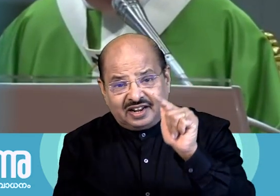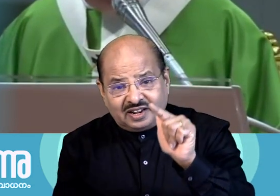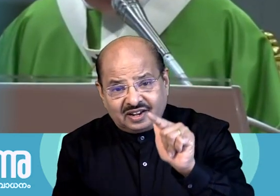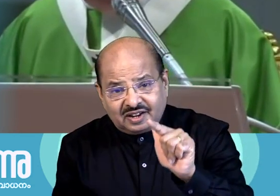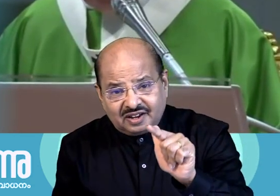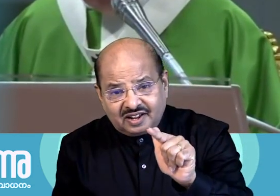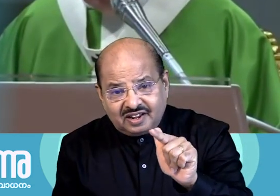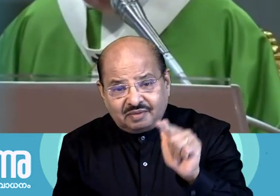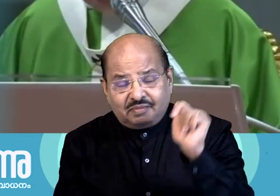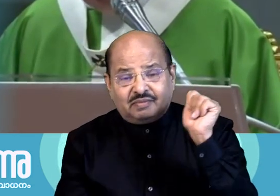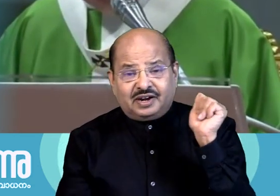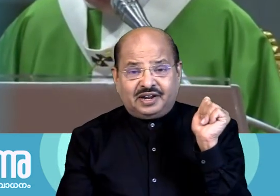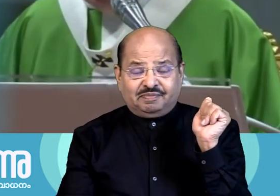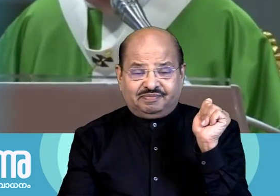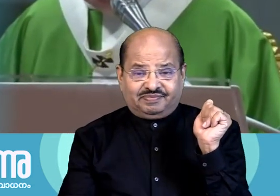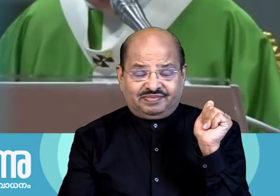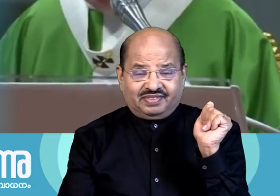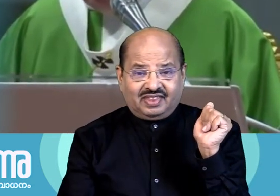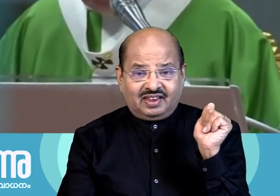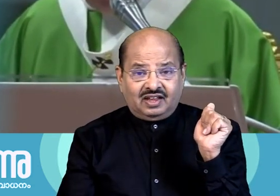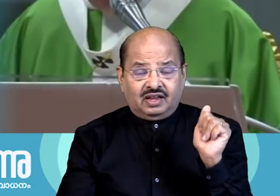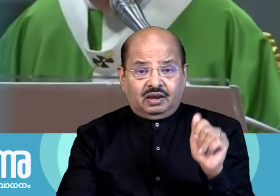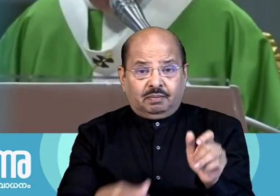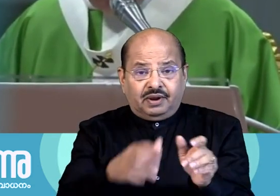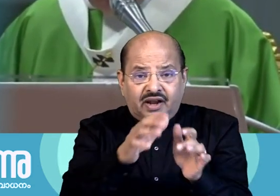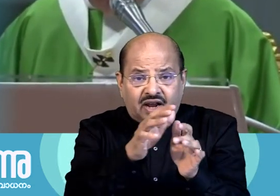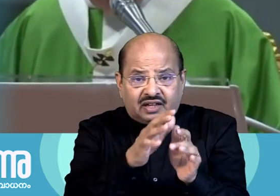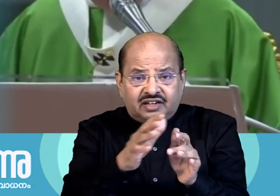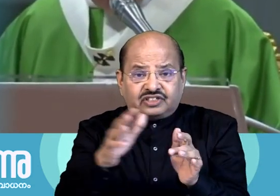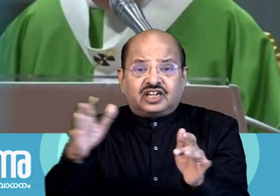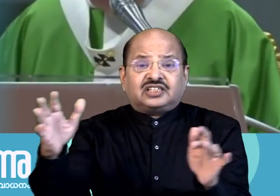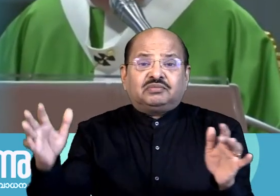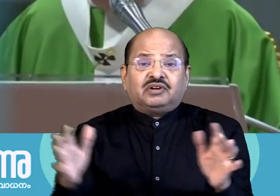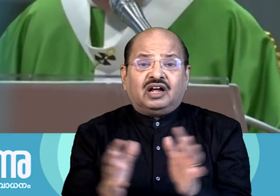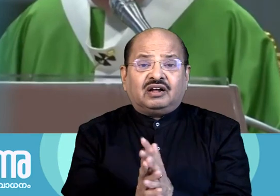അതുപോലെ തന്നെ മറിയം,